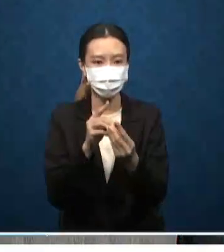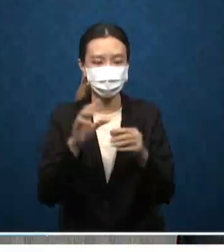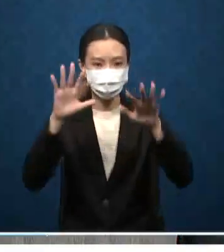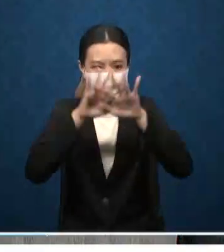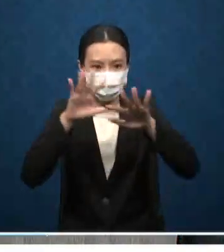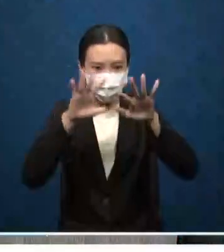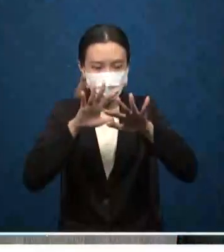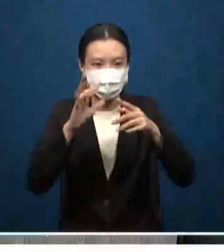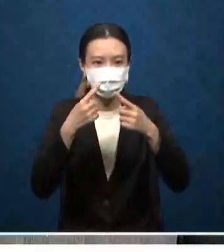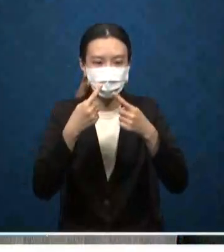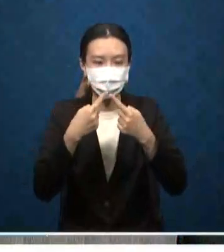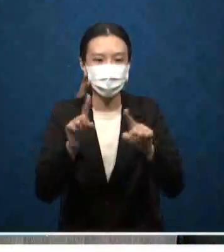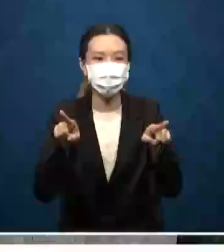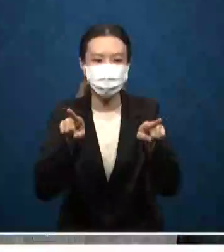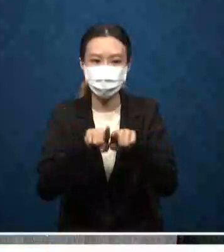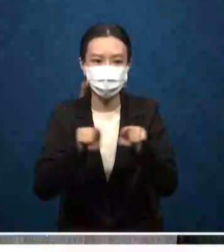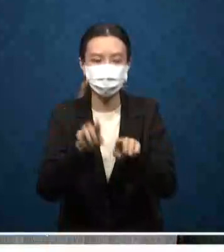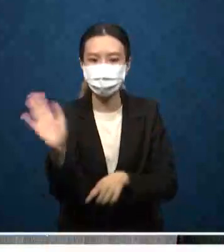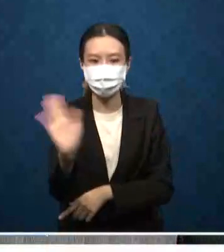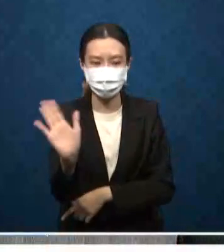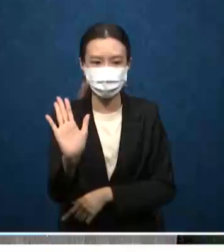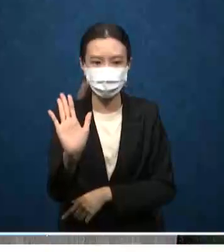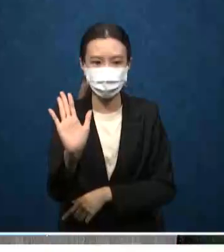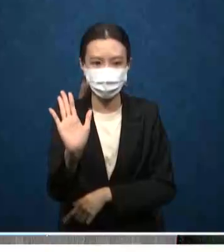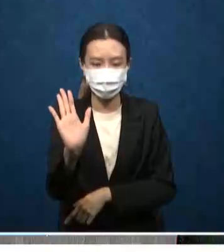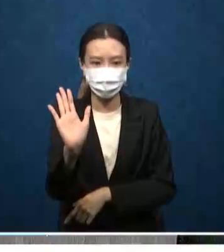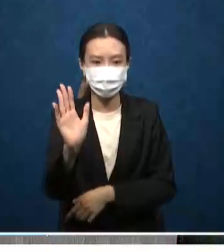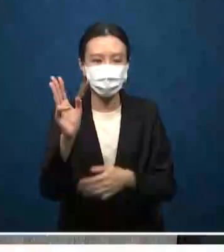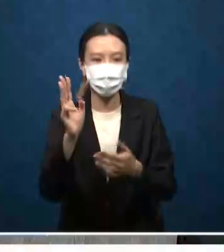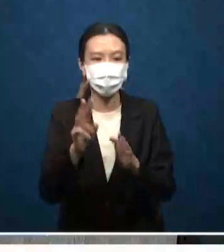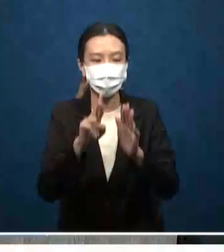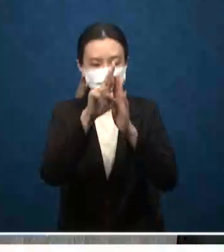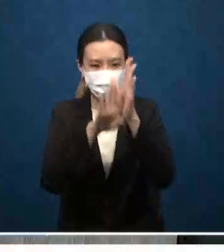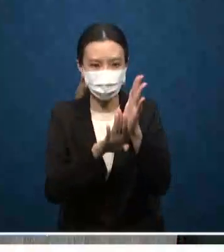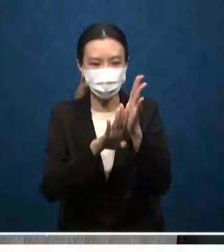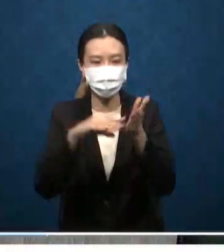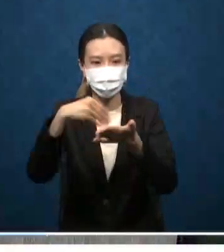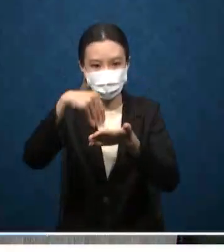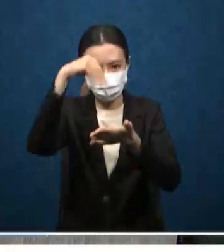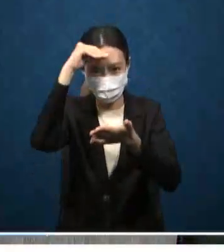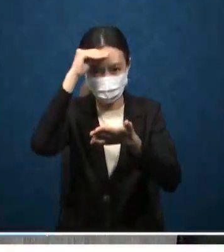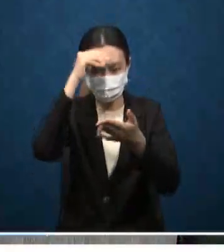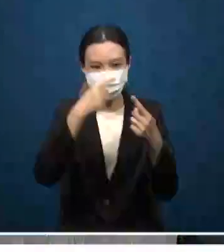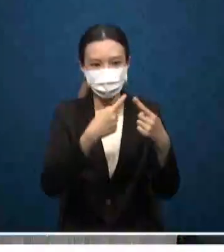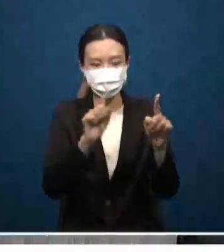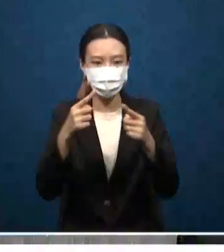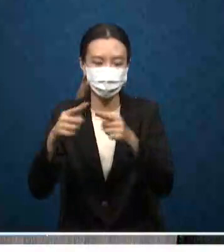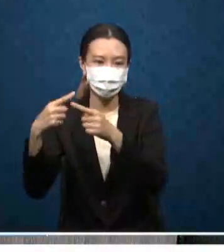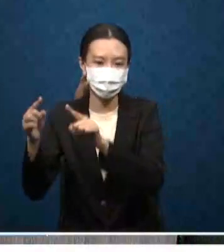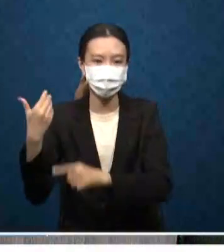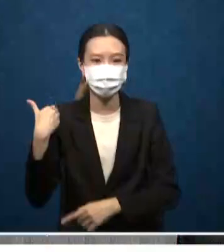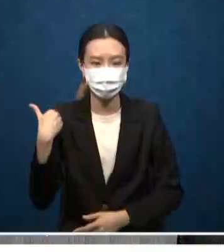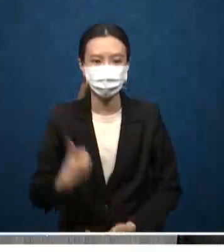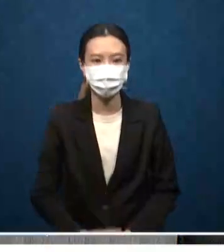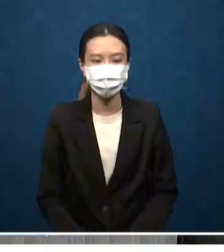กับไทยไม่เหมือนกันนะครับระบบการศึกษาของแต่ละประเทศขออนุญาตเอ่ยอ้างถึงท่านเพราะท่านถือว่าเป็นมือขวา